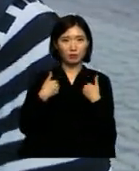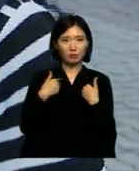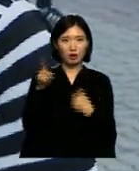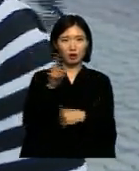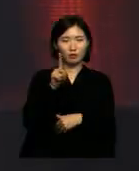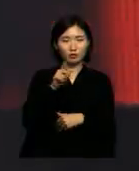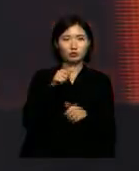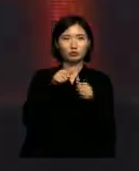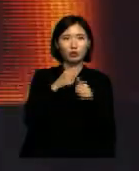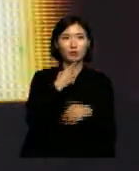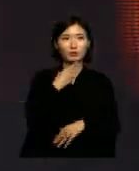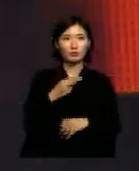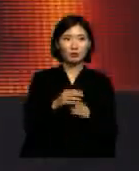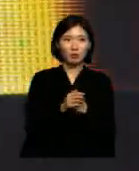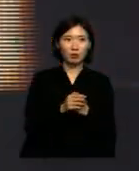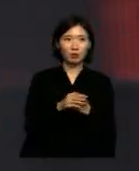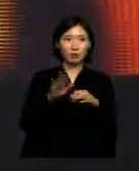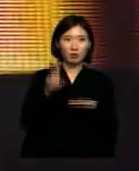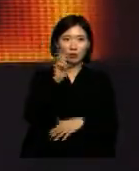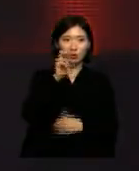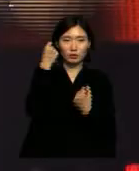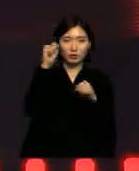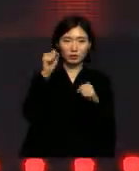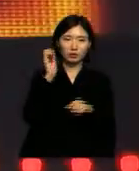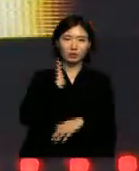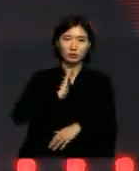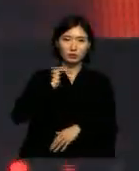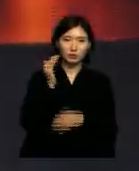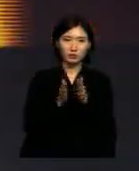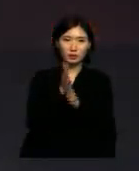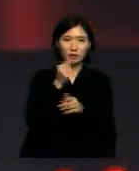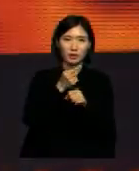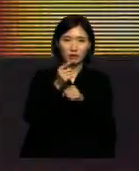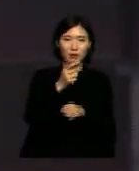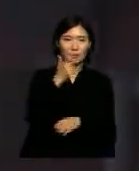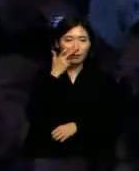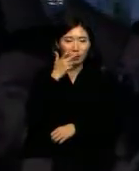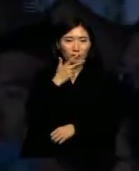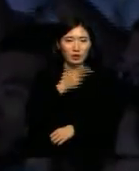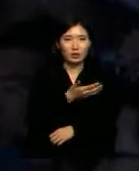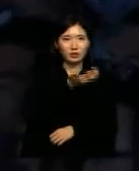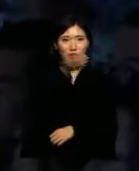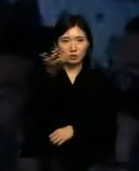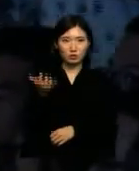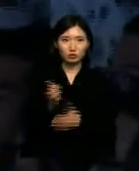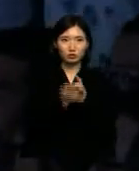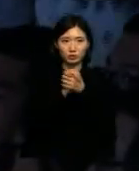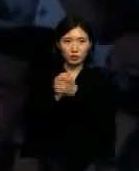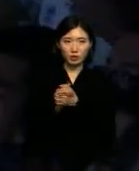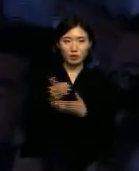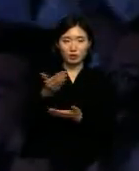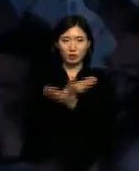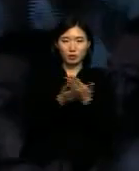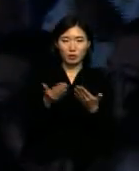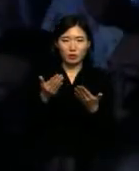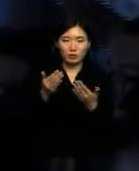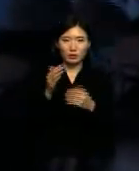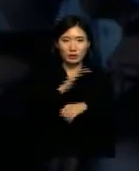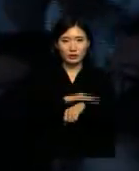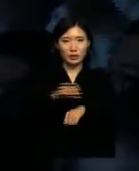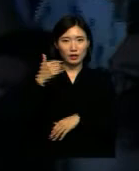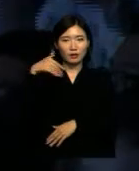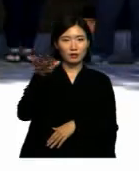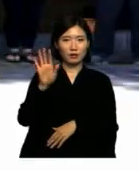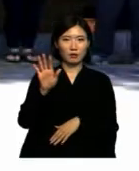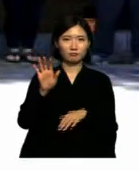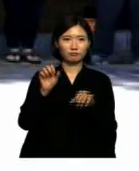멘트가 없잖아요. 이번 콘서트는 의정부 시가 내년 평택으로 이전하는 미군과 우정을 나누고 환송하는 행사로